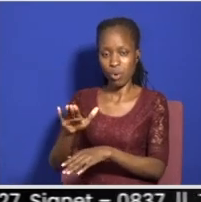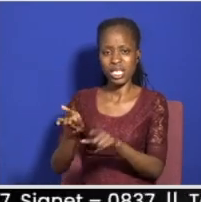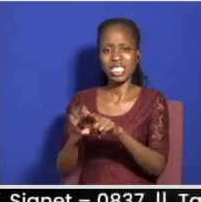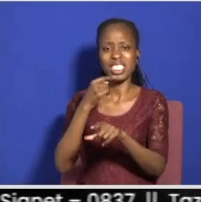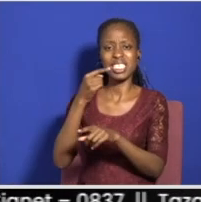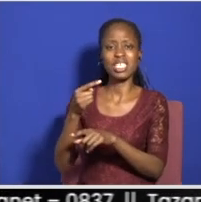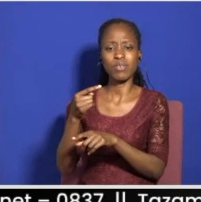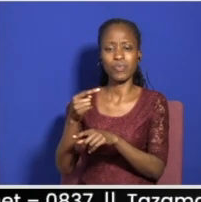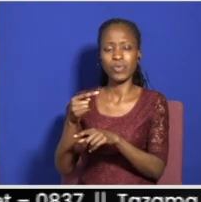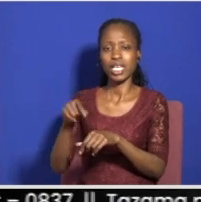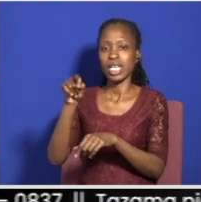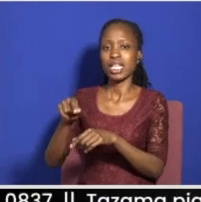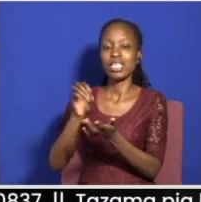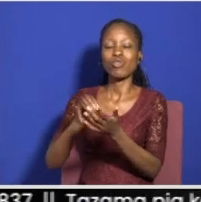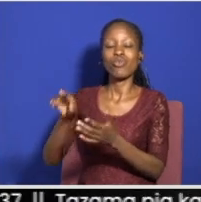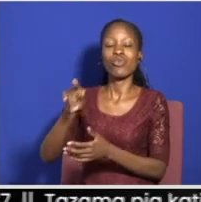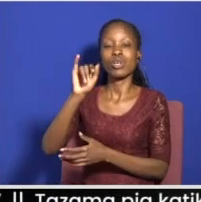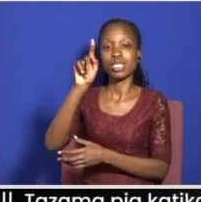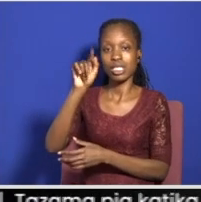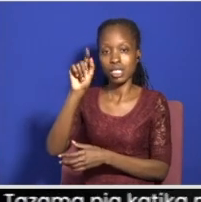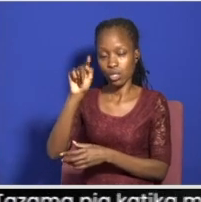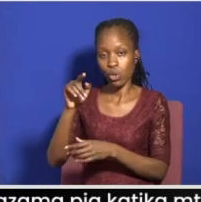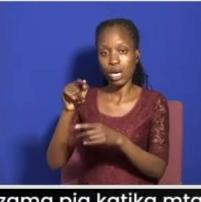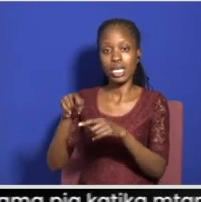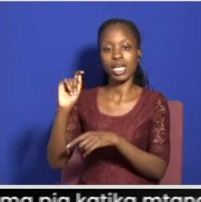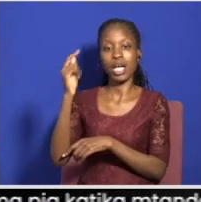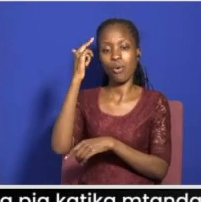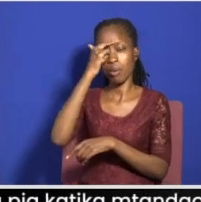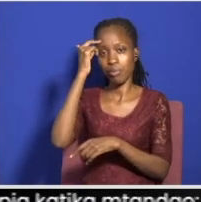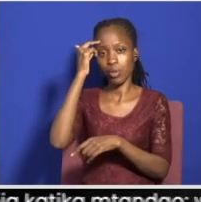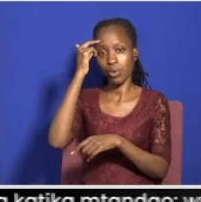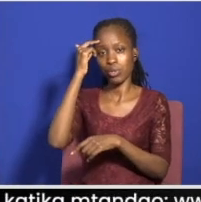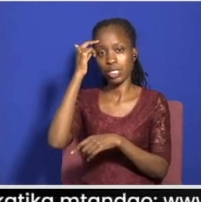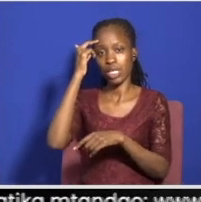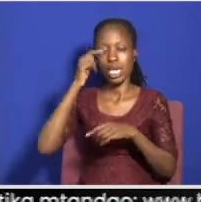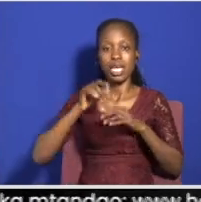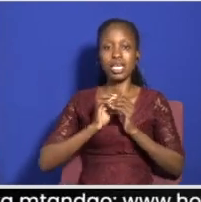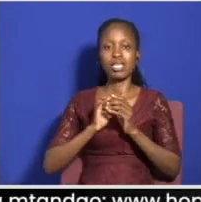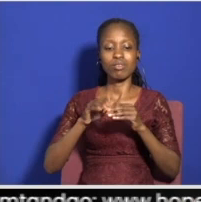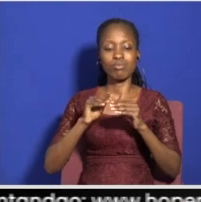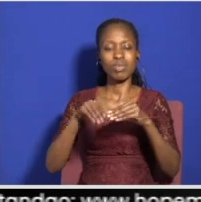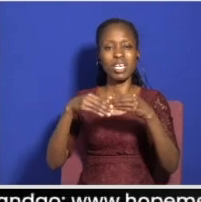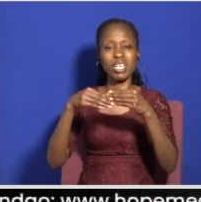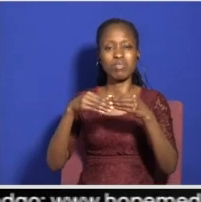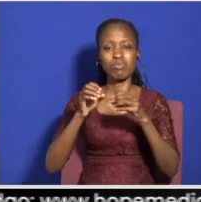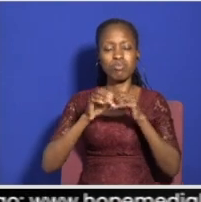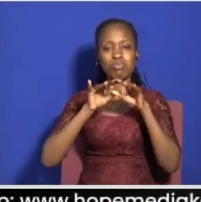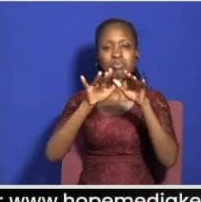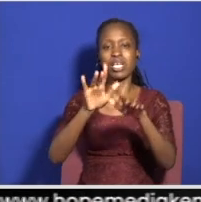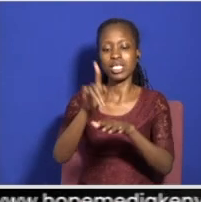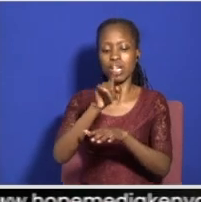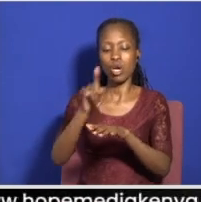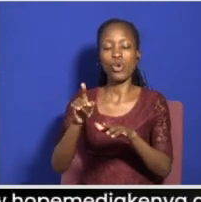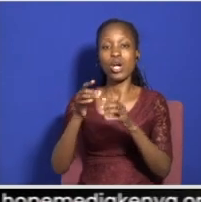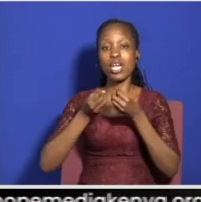haja ya mtandao huo kupigwa marufuku, kwani unatumika kupitisha jumbe na machapisho yasiyo na heshima au maadili mema katika jamii,